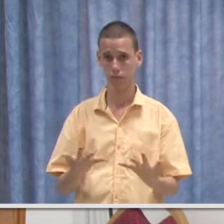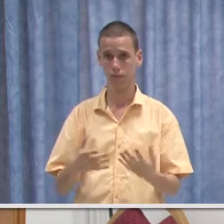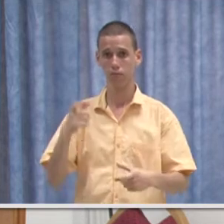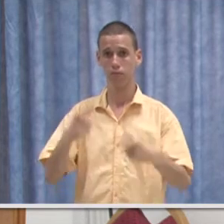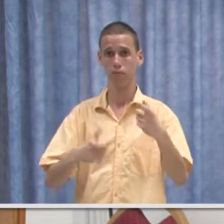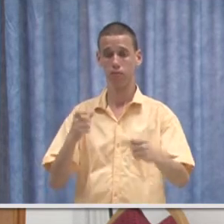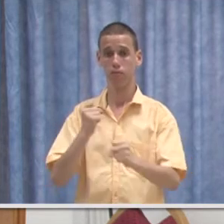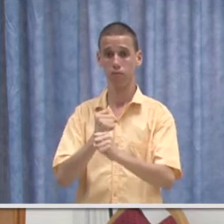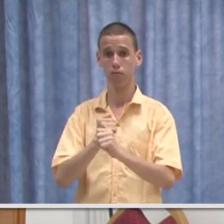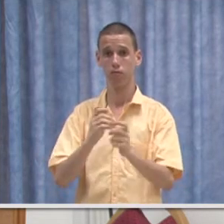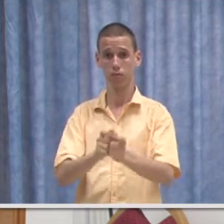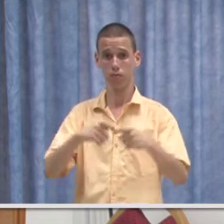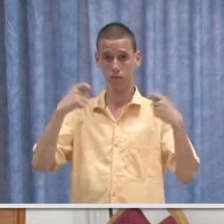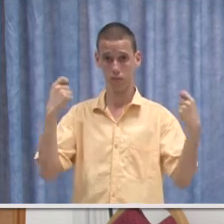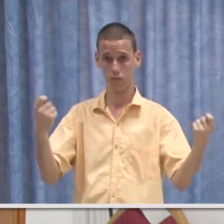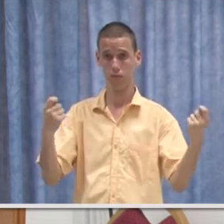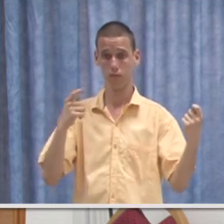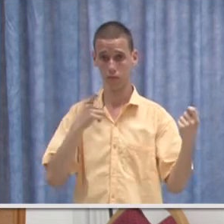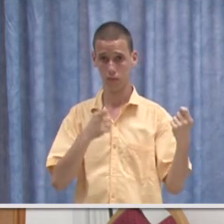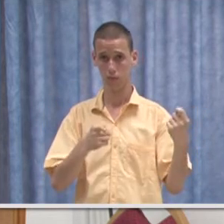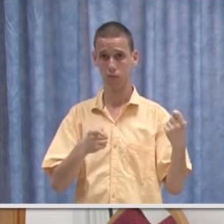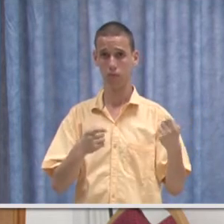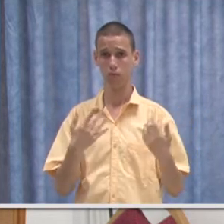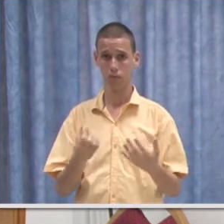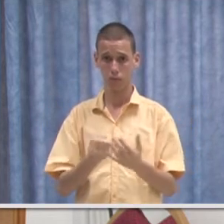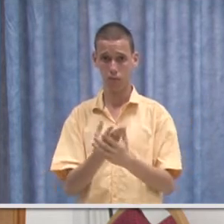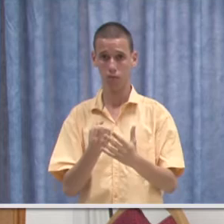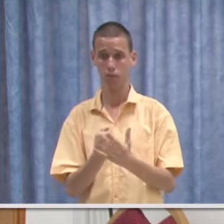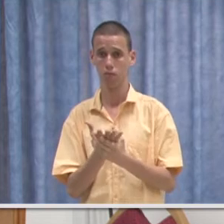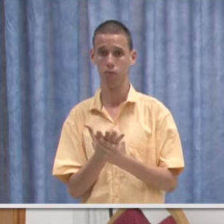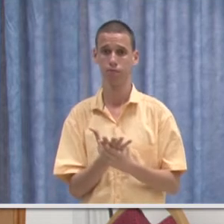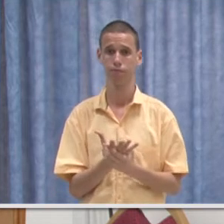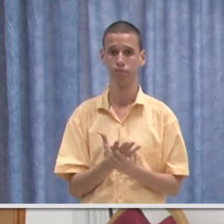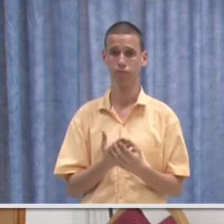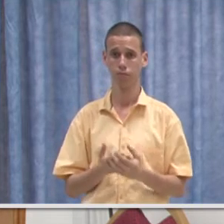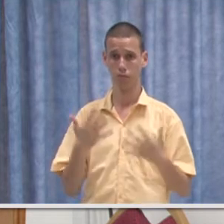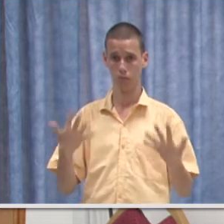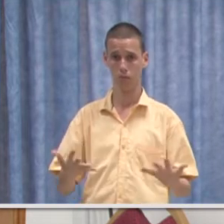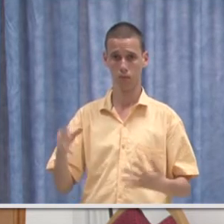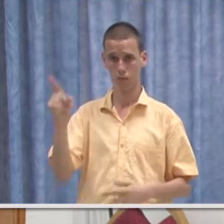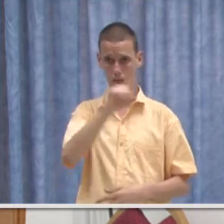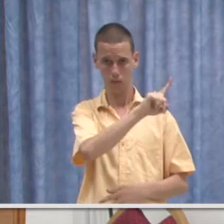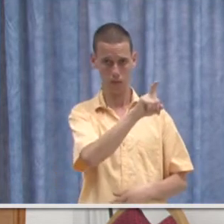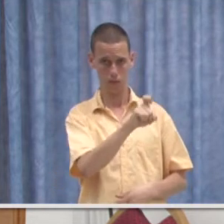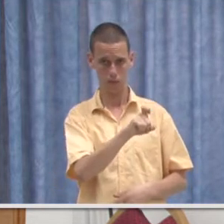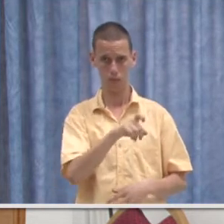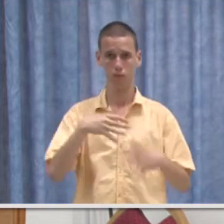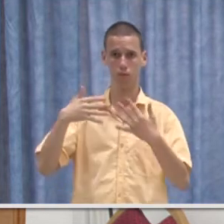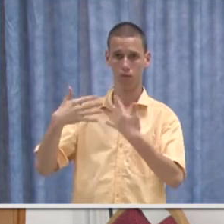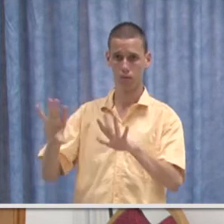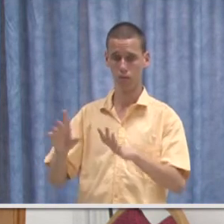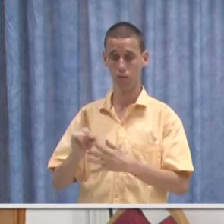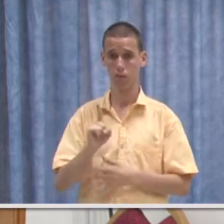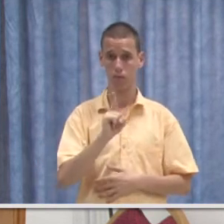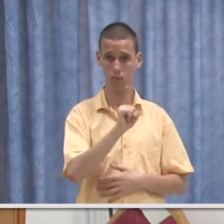êtes assisé, il y a une question qui vous a demandé, et même les autres sorties là, mettre un message pour nous reach tout le monde